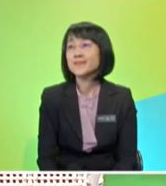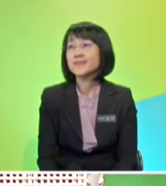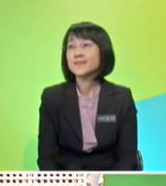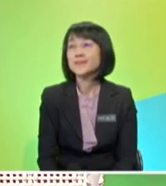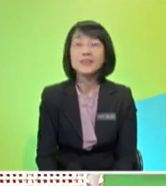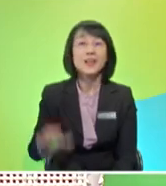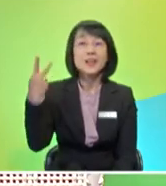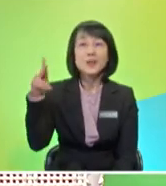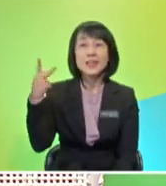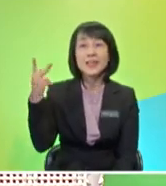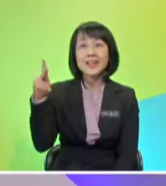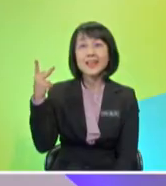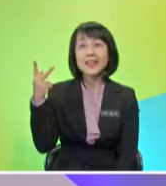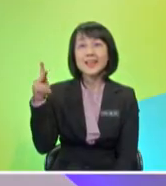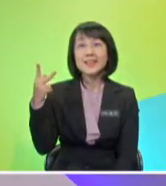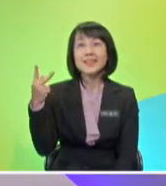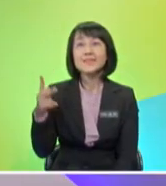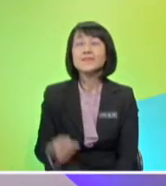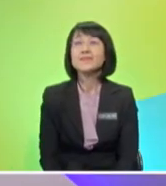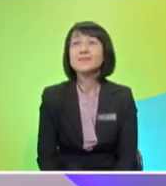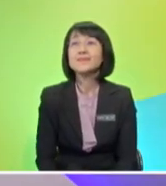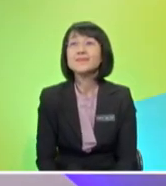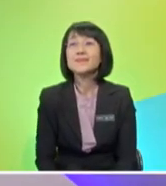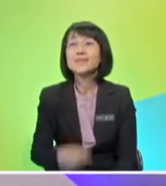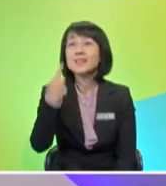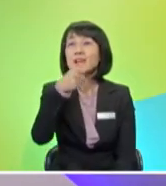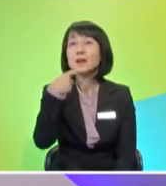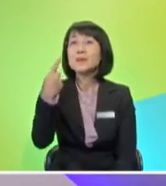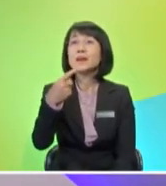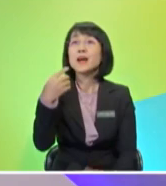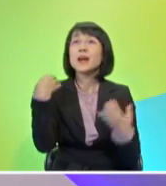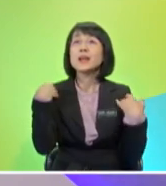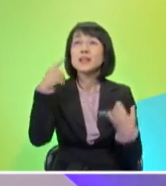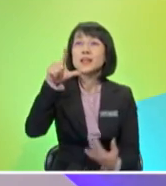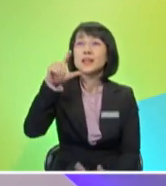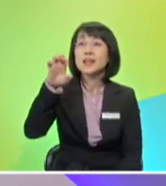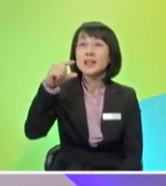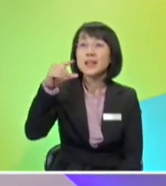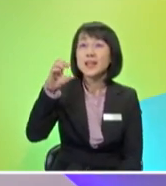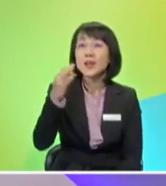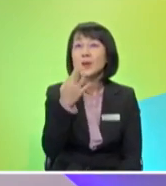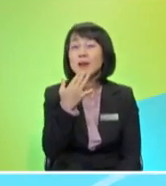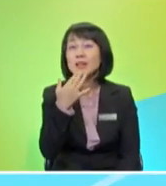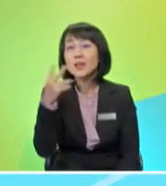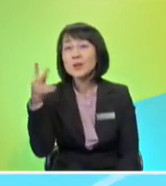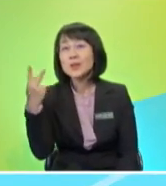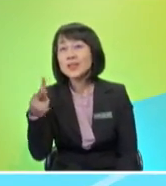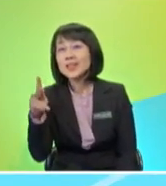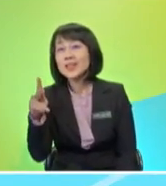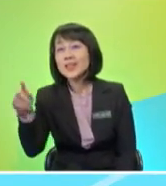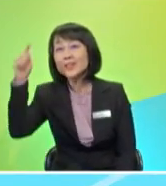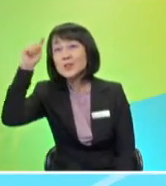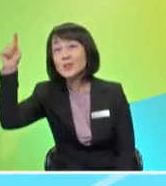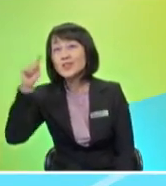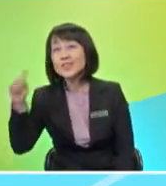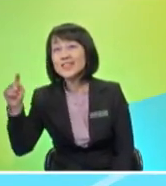cikgu. Kuning. Okey. Siapa yang megang lega warna kuning? Adik Zulfikar. Okey, dengarkan soalan